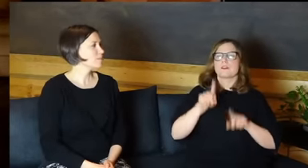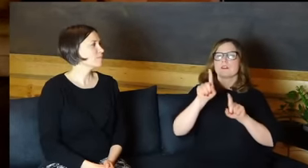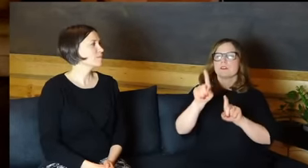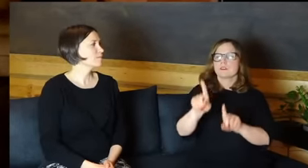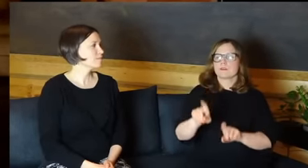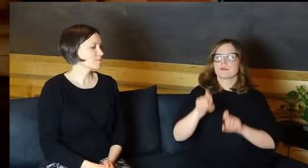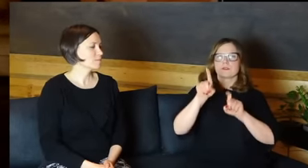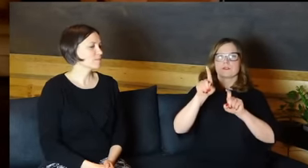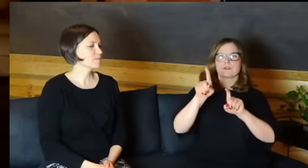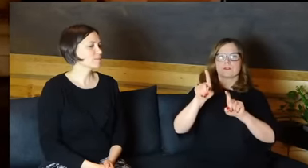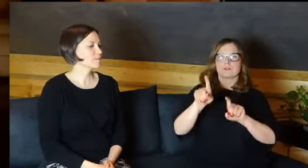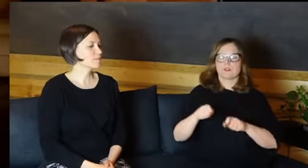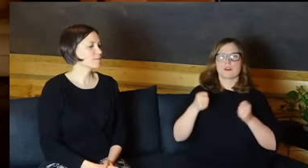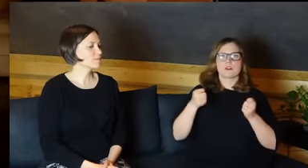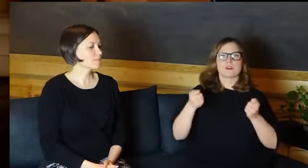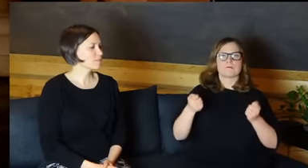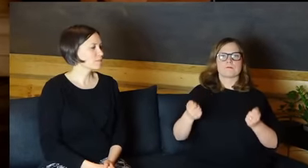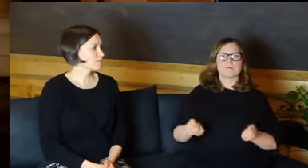hevosillaan ja